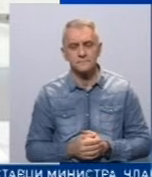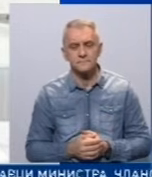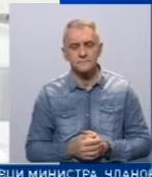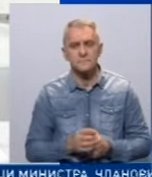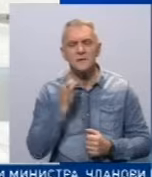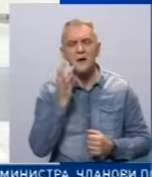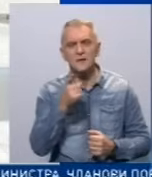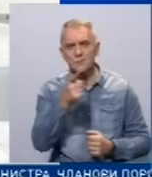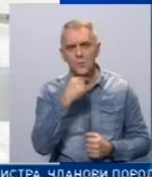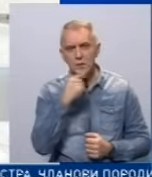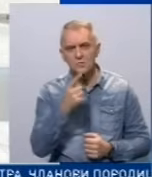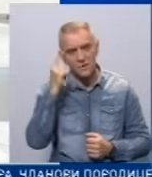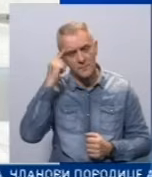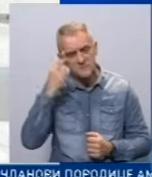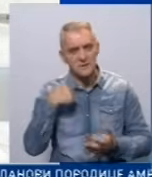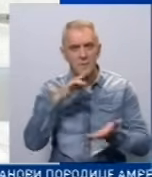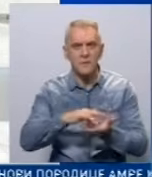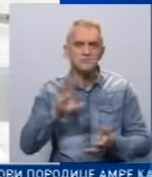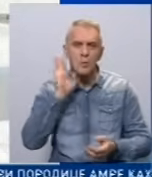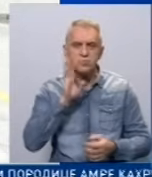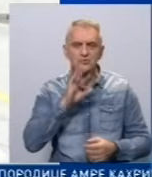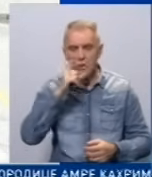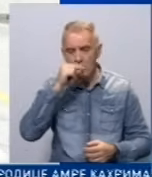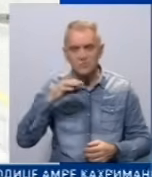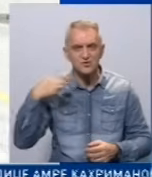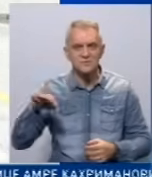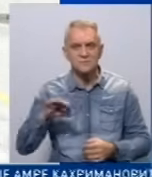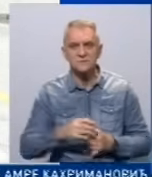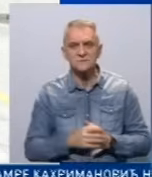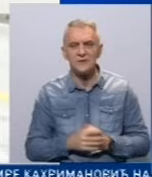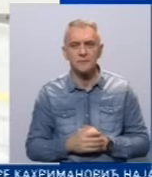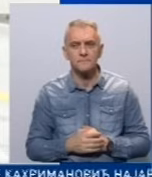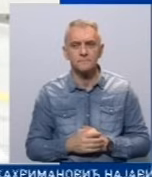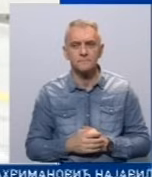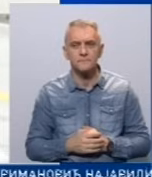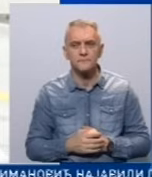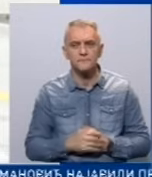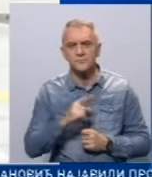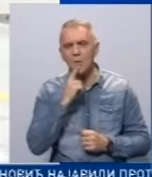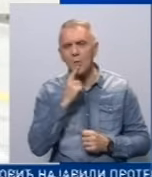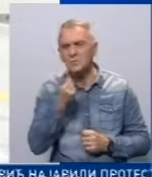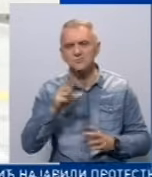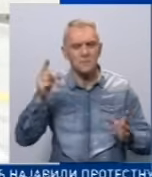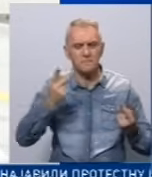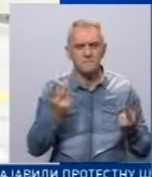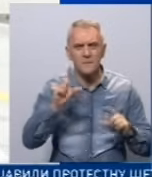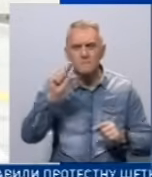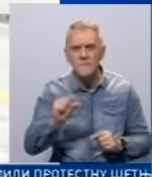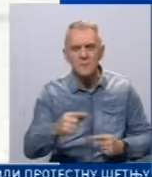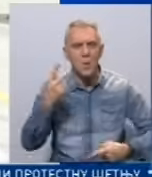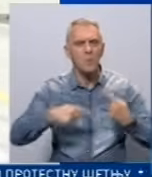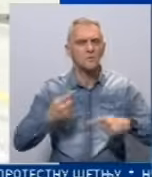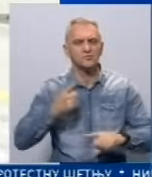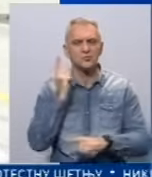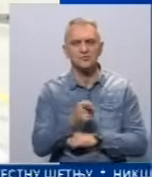kada to kažem, mislim na poziciju Bošnjaka u opštini Srebrenica, koji su svedeni na minimum u smislu političkog